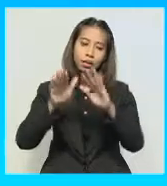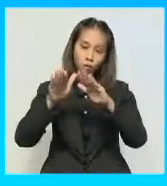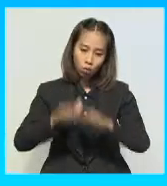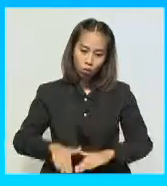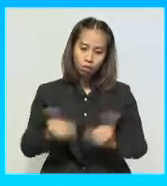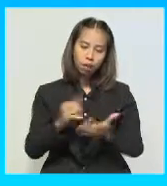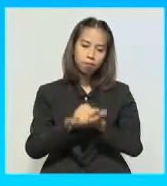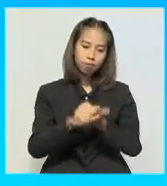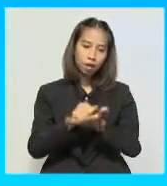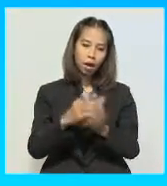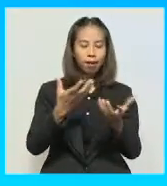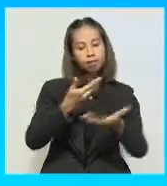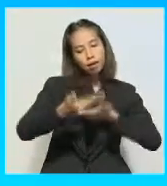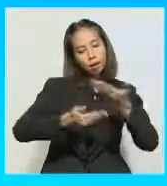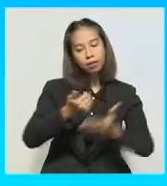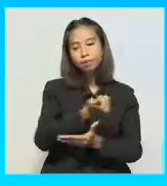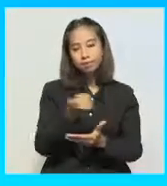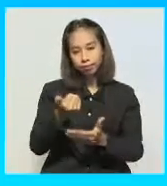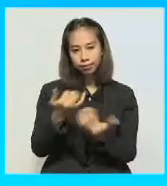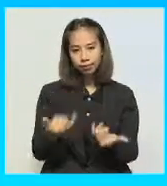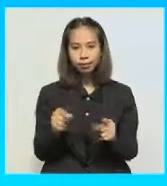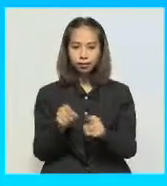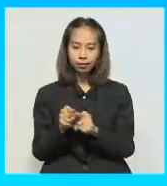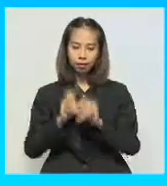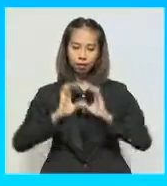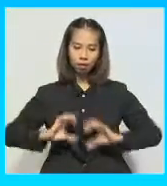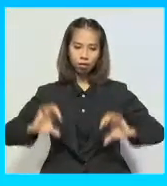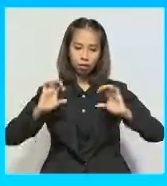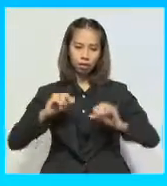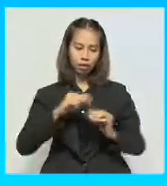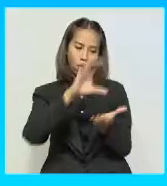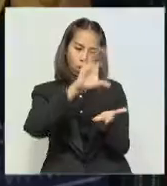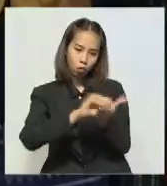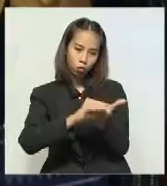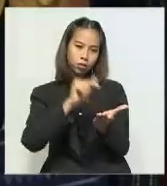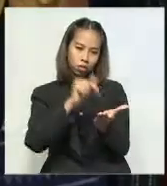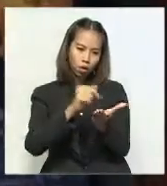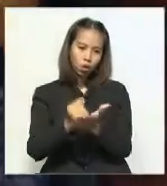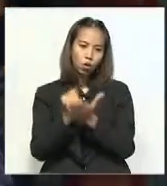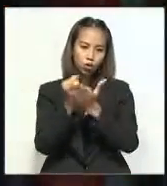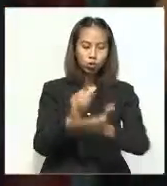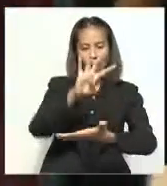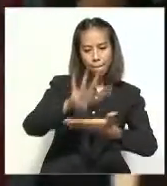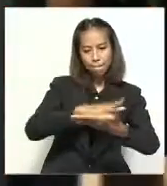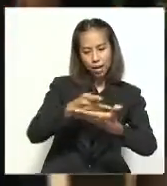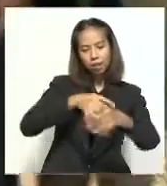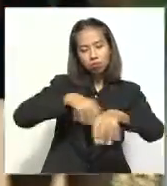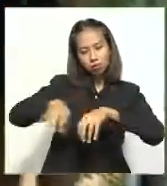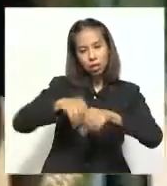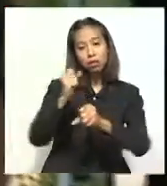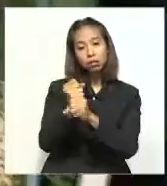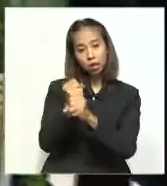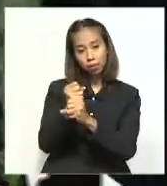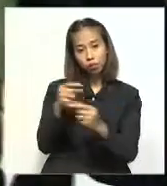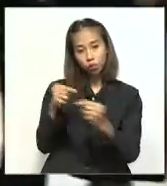อำนวยความสะดวกทางการค้าอื่นๆค่ะเช่นเดียวกับภาครัฐก็จะได้ใช้ข้อมูลกำหนดทิศทางนโยบายและกลยุทธ์